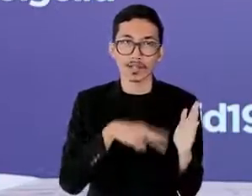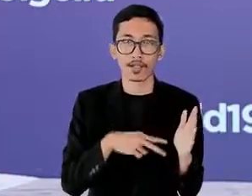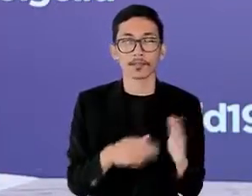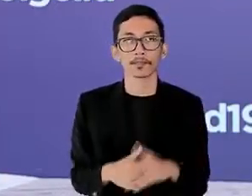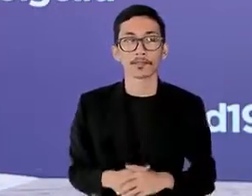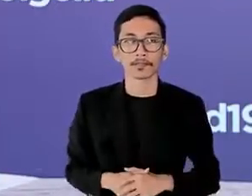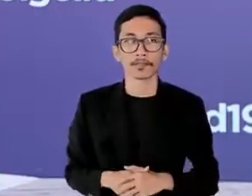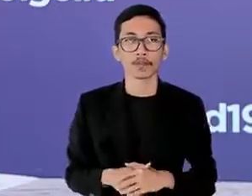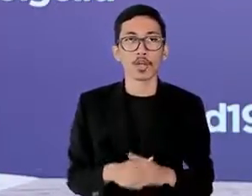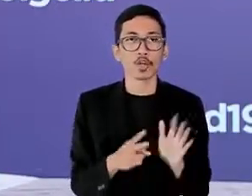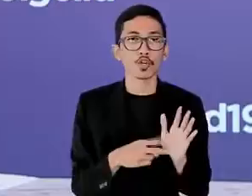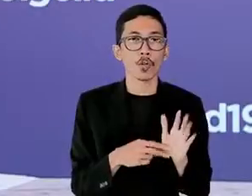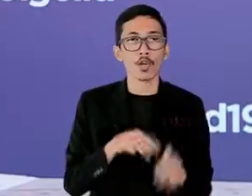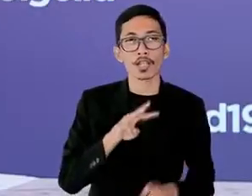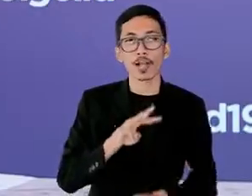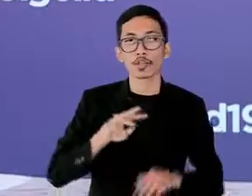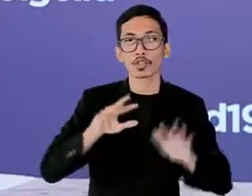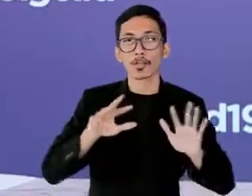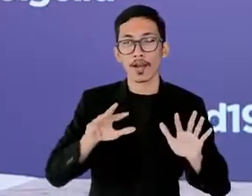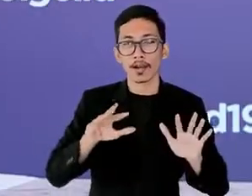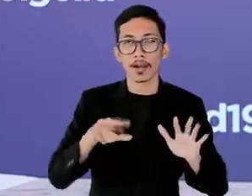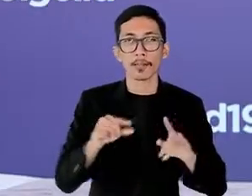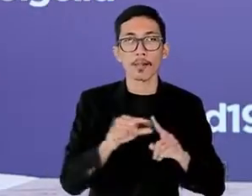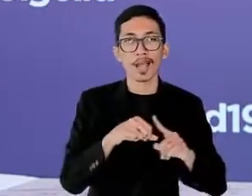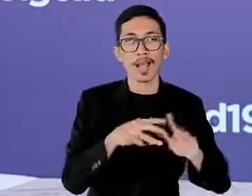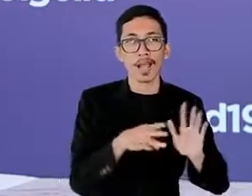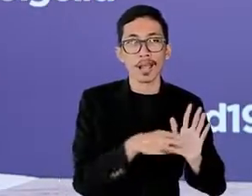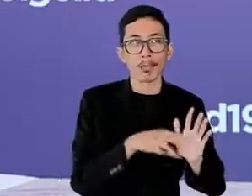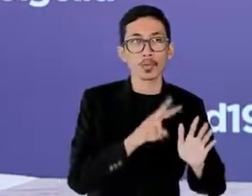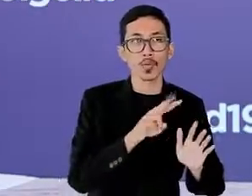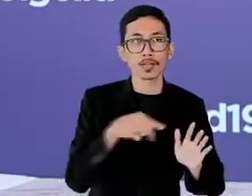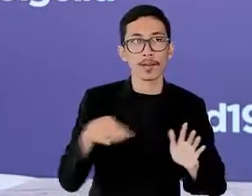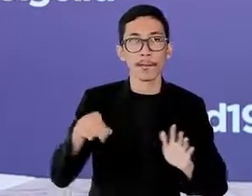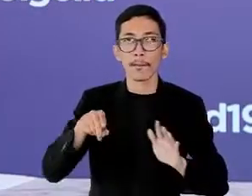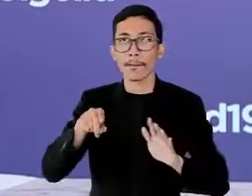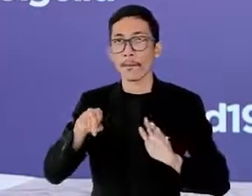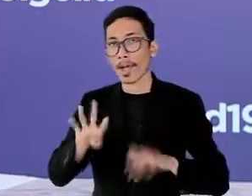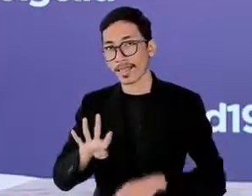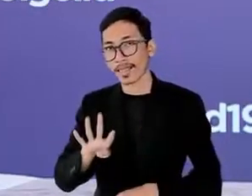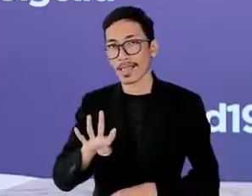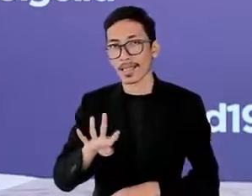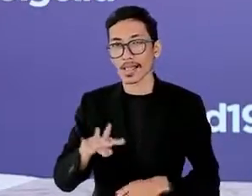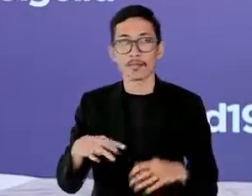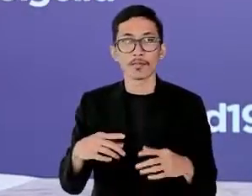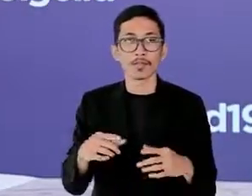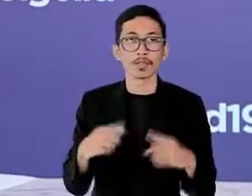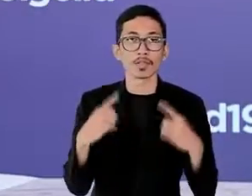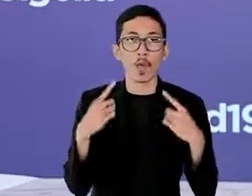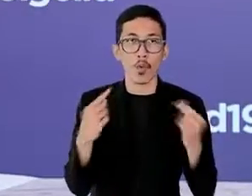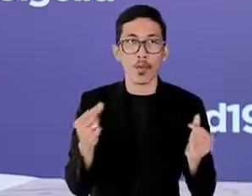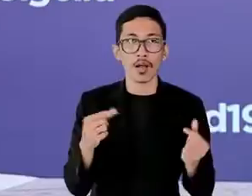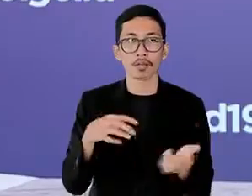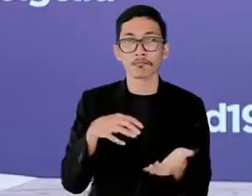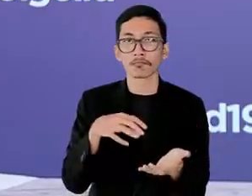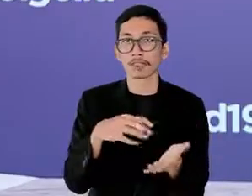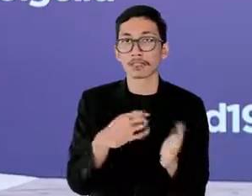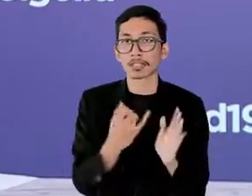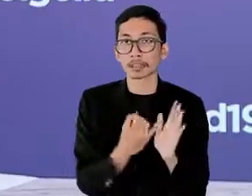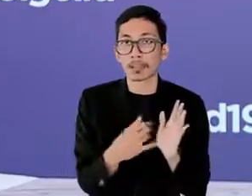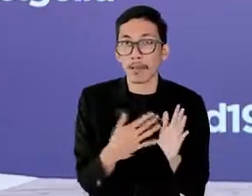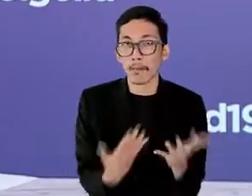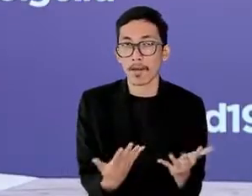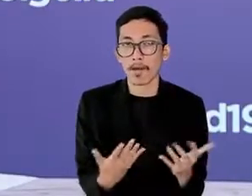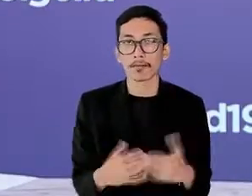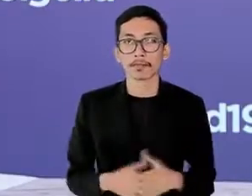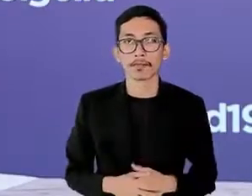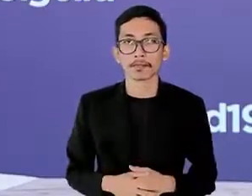39 tentang PPKn level 2 sampai dengan 4 di Pulau Jawa dengan inti perubahan yaitu secara umum